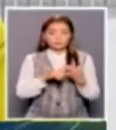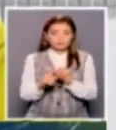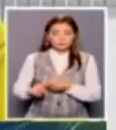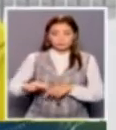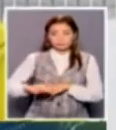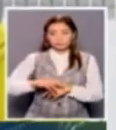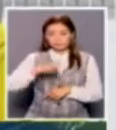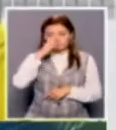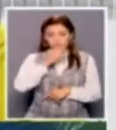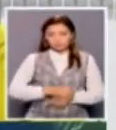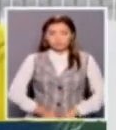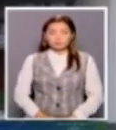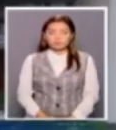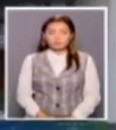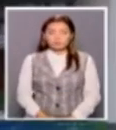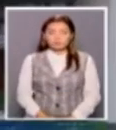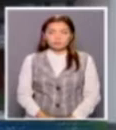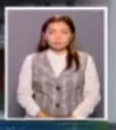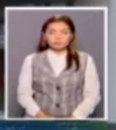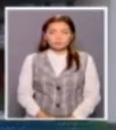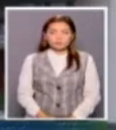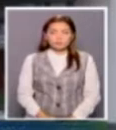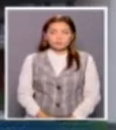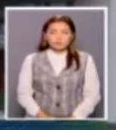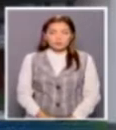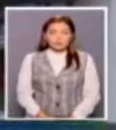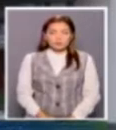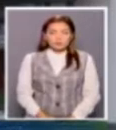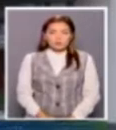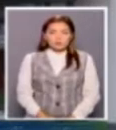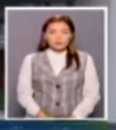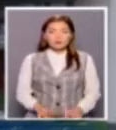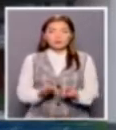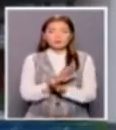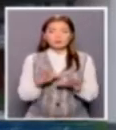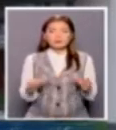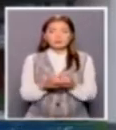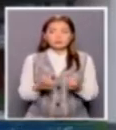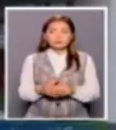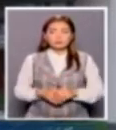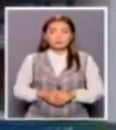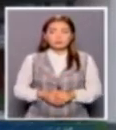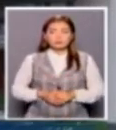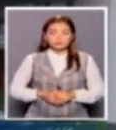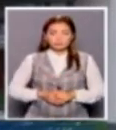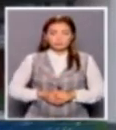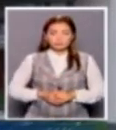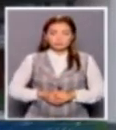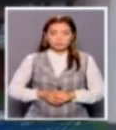теңеп шебер суреттейді. Мысалы «Жапырақ құмыр» деген өлеңінде тағдыр терек, перзенті